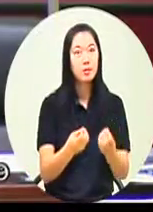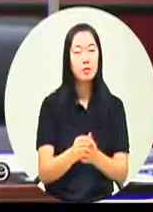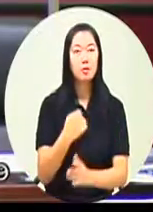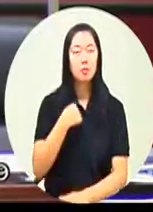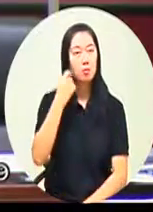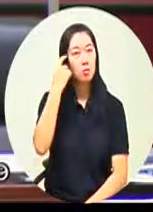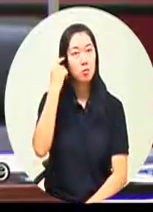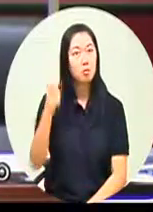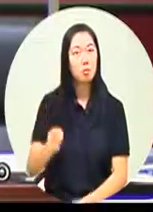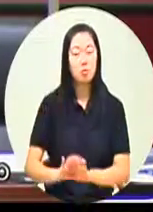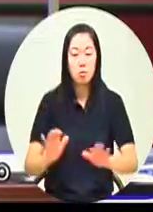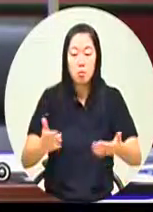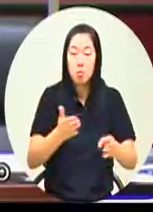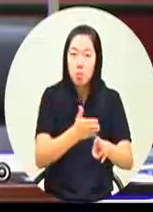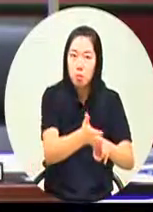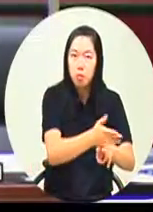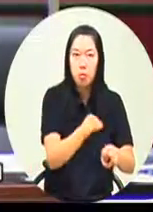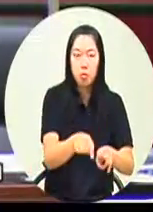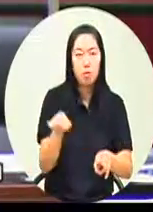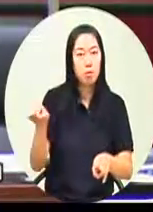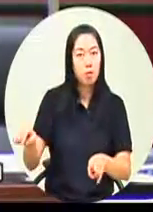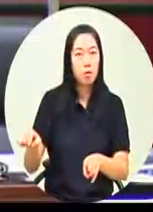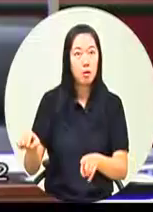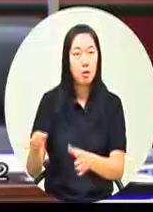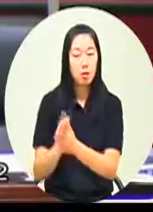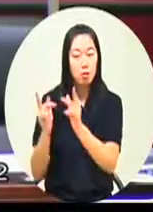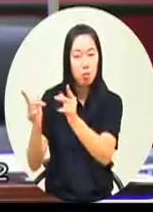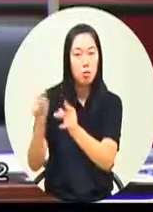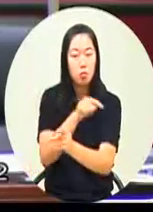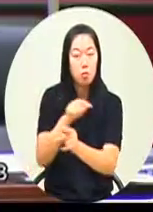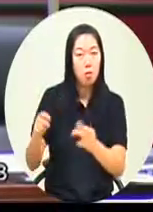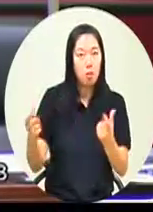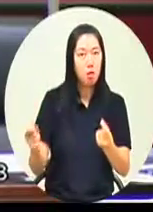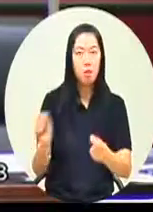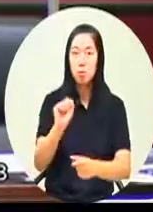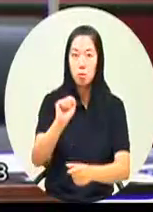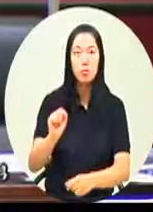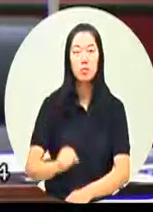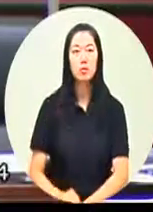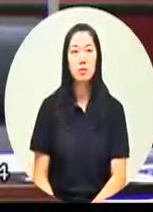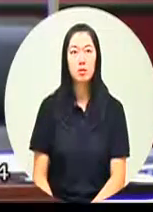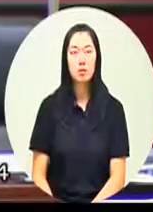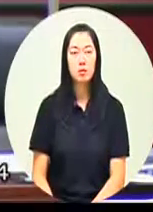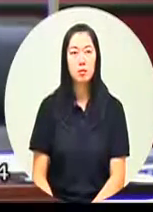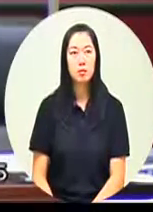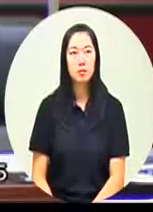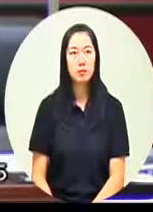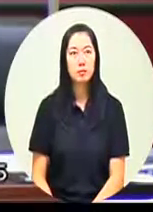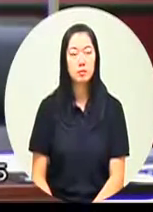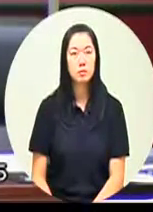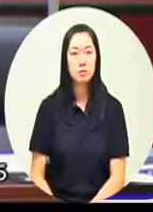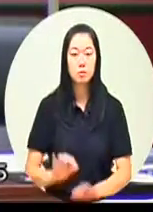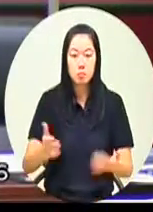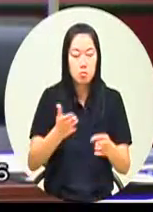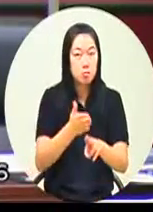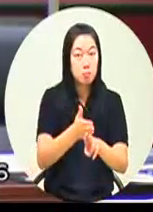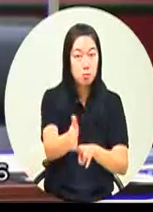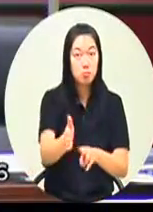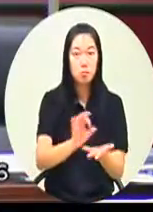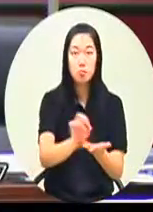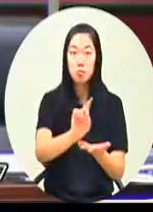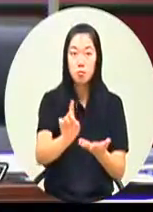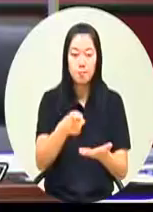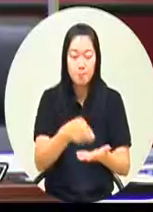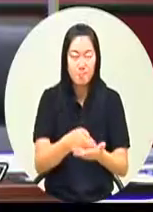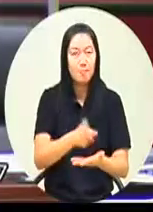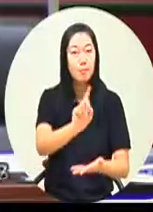运这种系统，捷运是在地下或在高地下或高架，根本没有交通安全的问题。轻轨呢就是要用严一点，